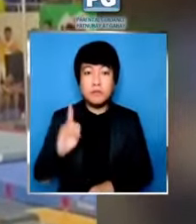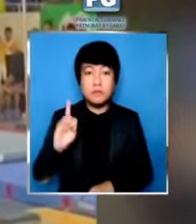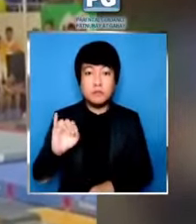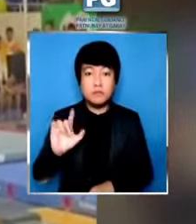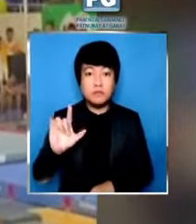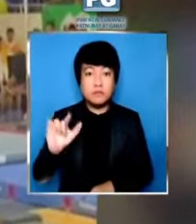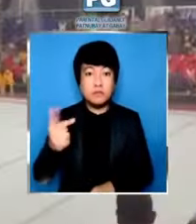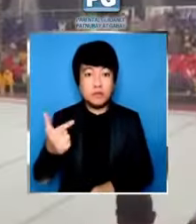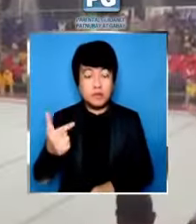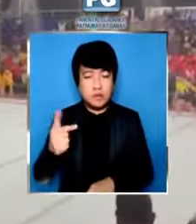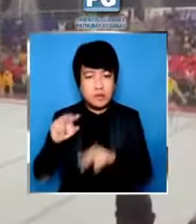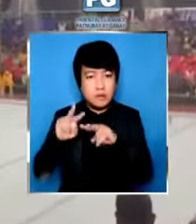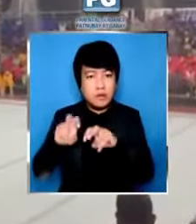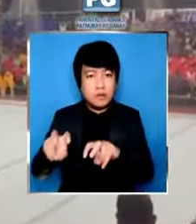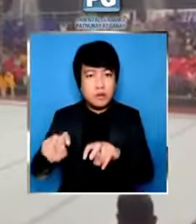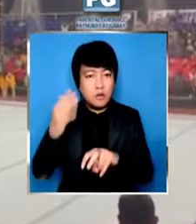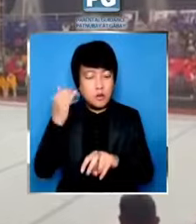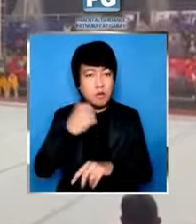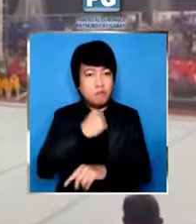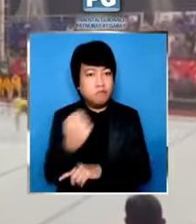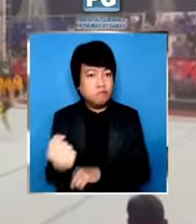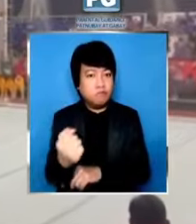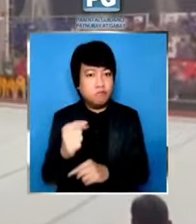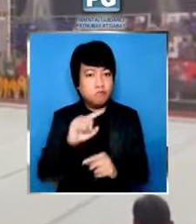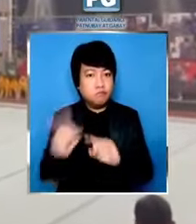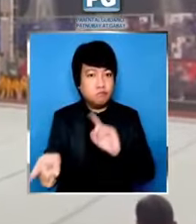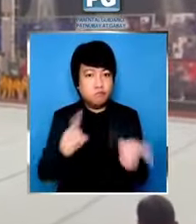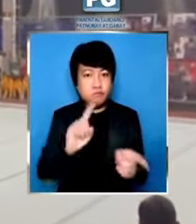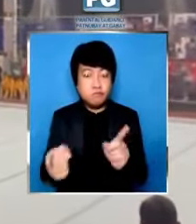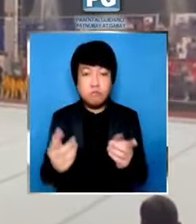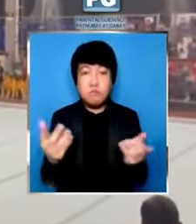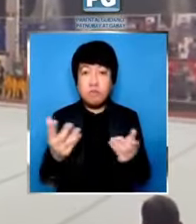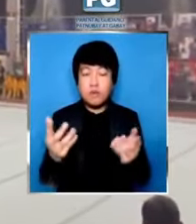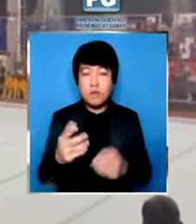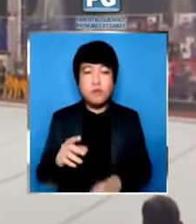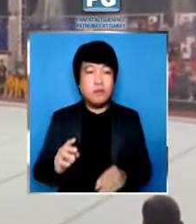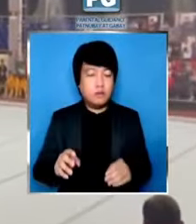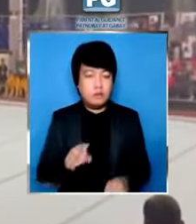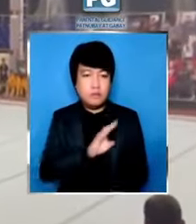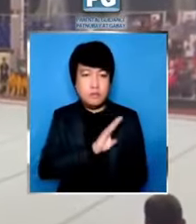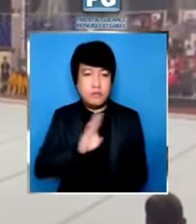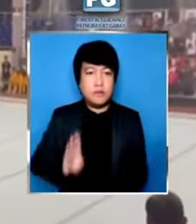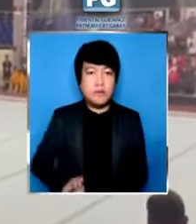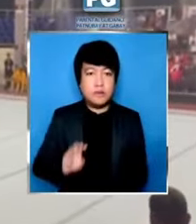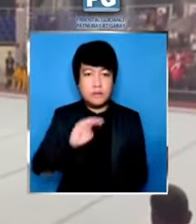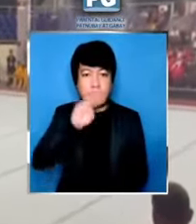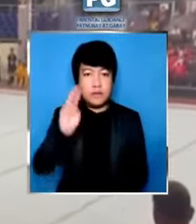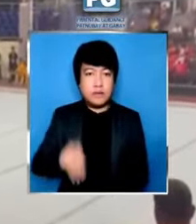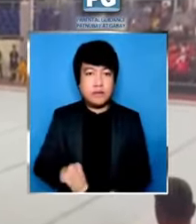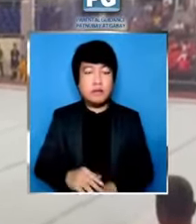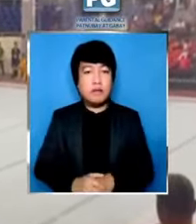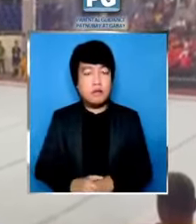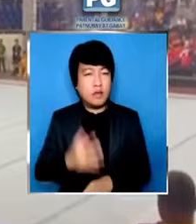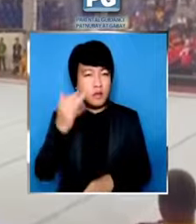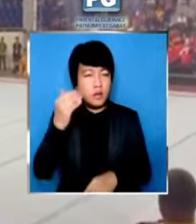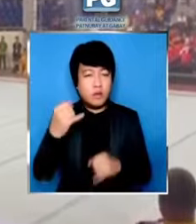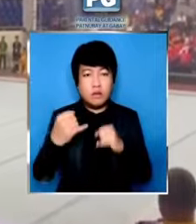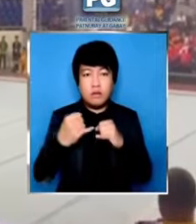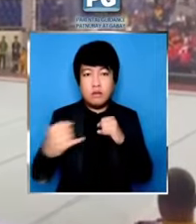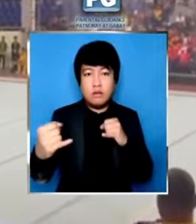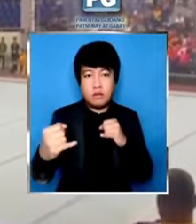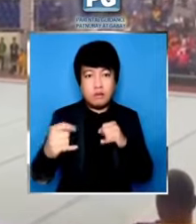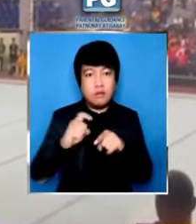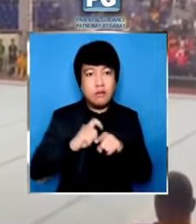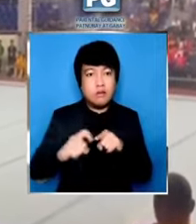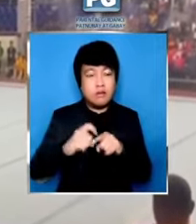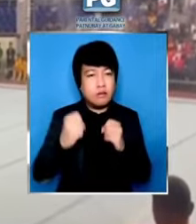sa Binondo, Maynila dahil daw sa bigat ng mga sala sa labat na kawad kaya natumba ang mga poste. Pag-uusapan natin yan, mga